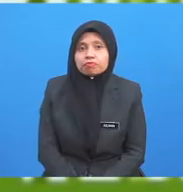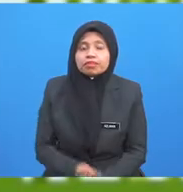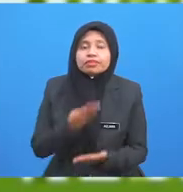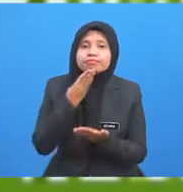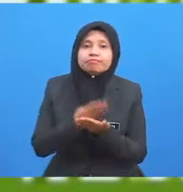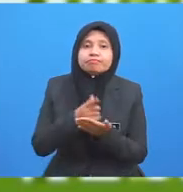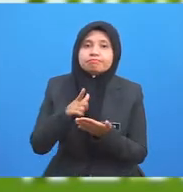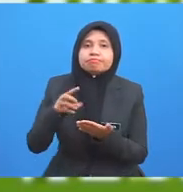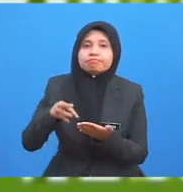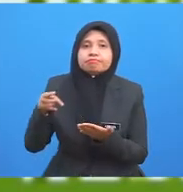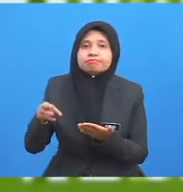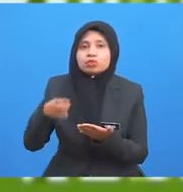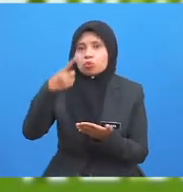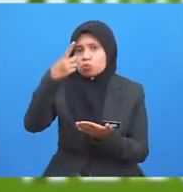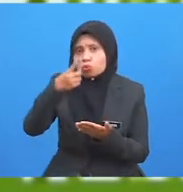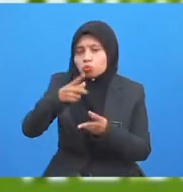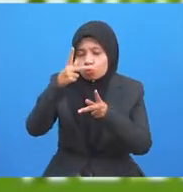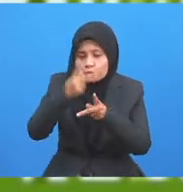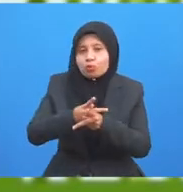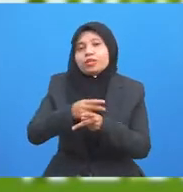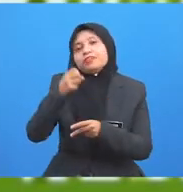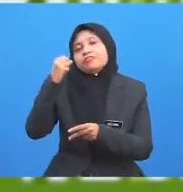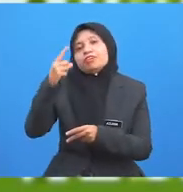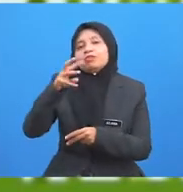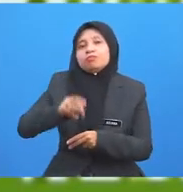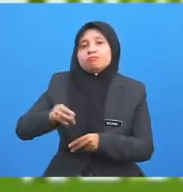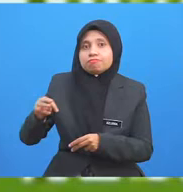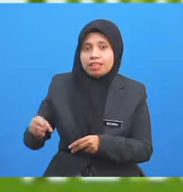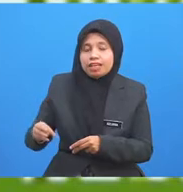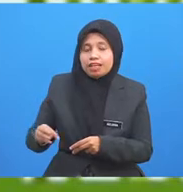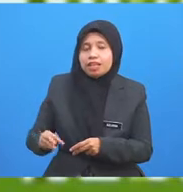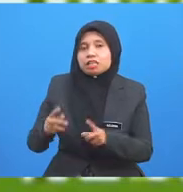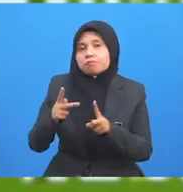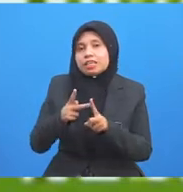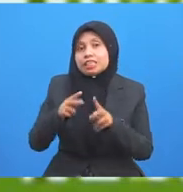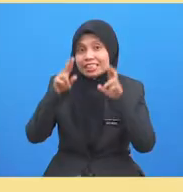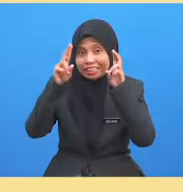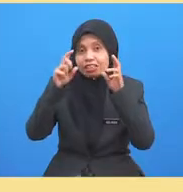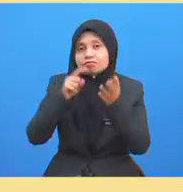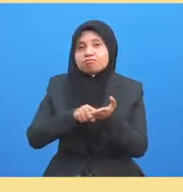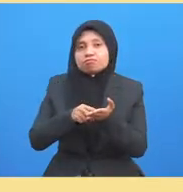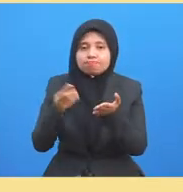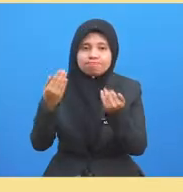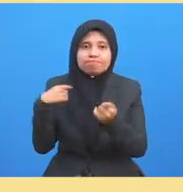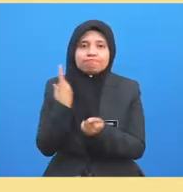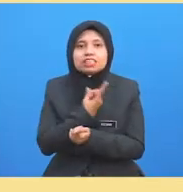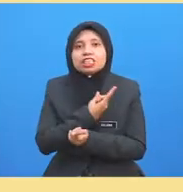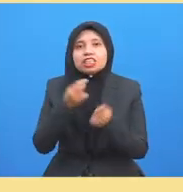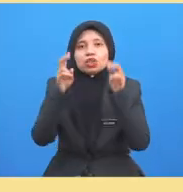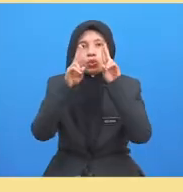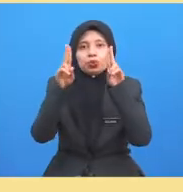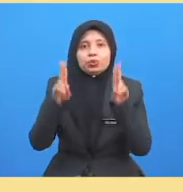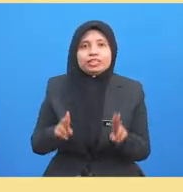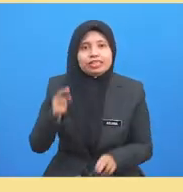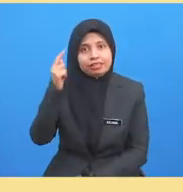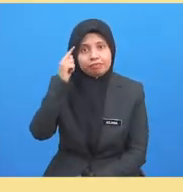Baiklah murid-murid, bagi mengukuhkan lagi pemahaman murid-murid terhadap topik ini, mari kita ke segmen